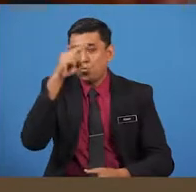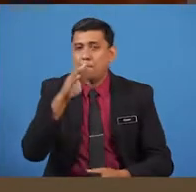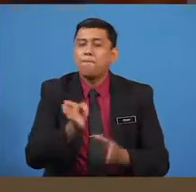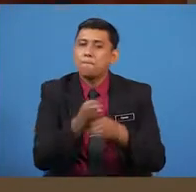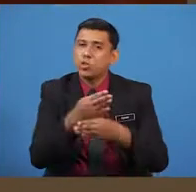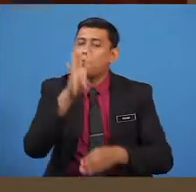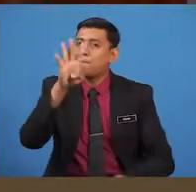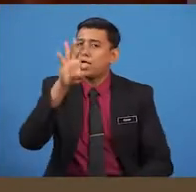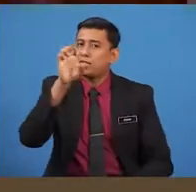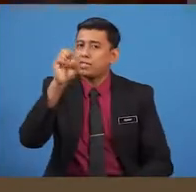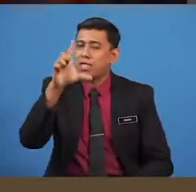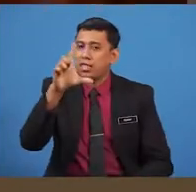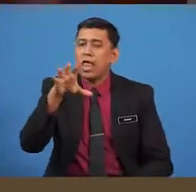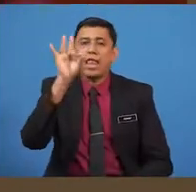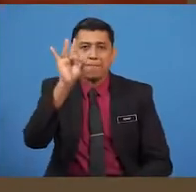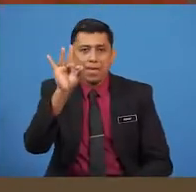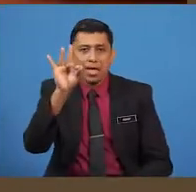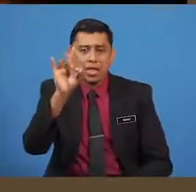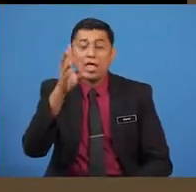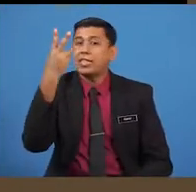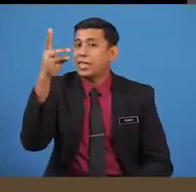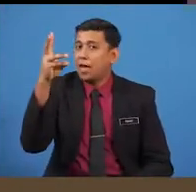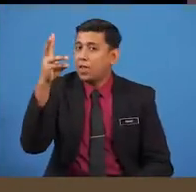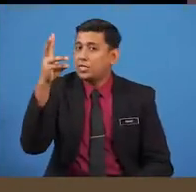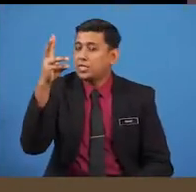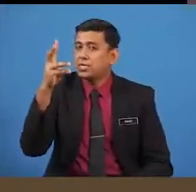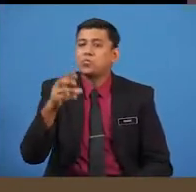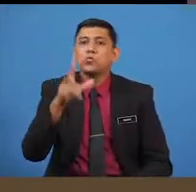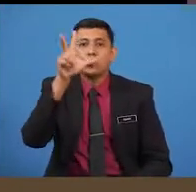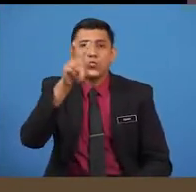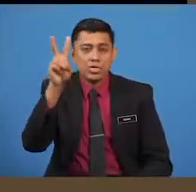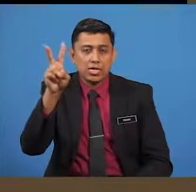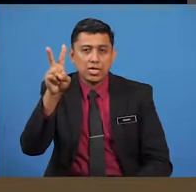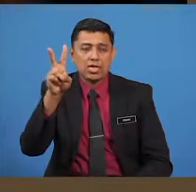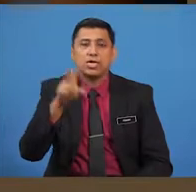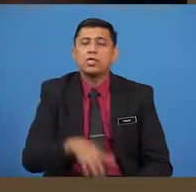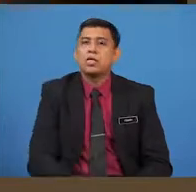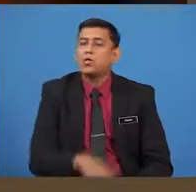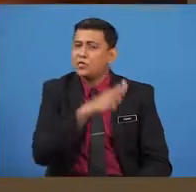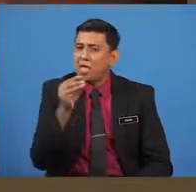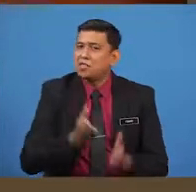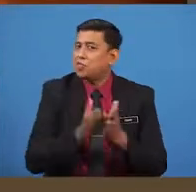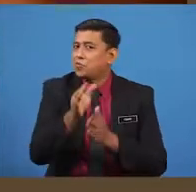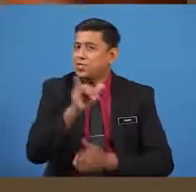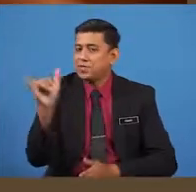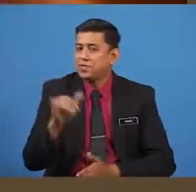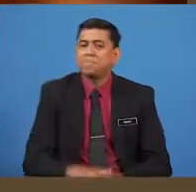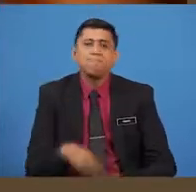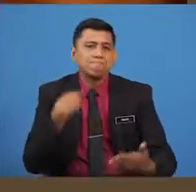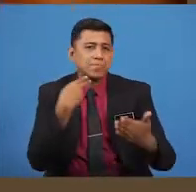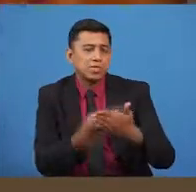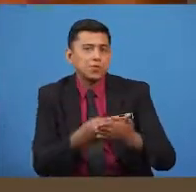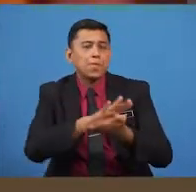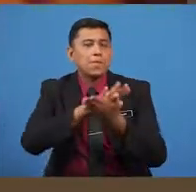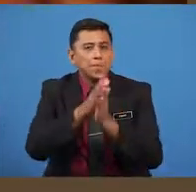4 sel, 8 sel, 16 sel, 32 sel dan seterusnya sehingga